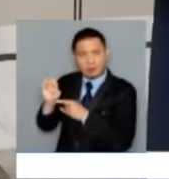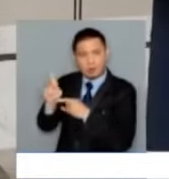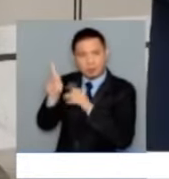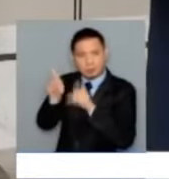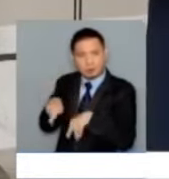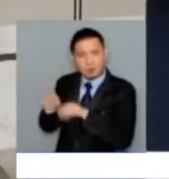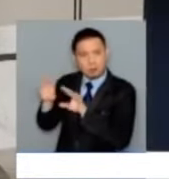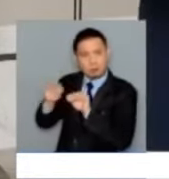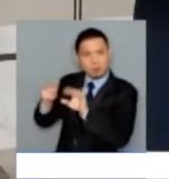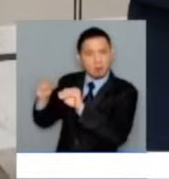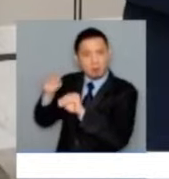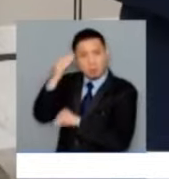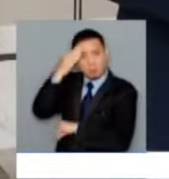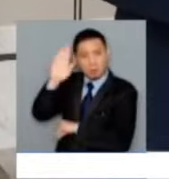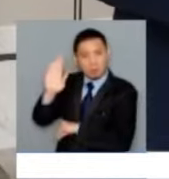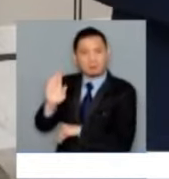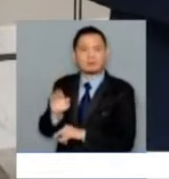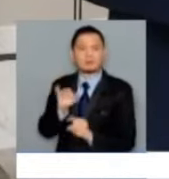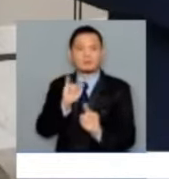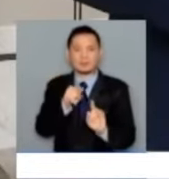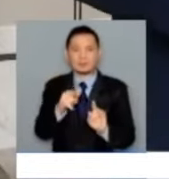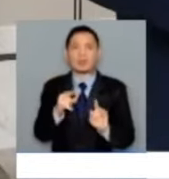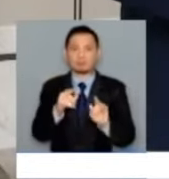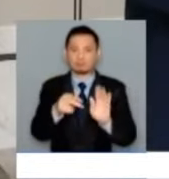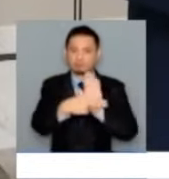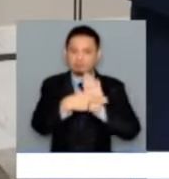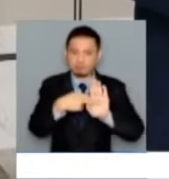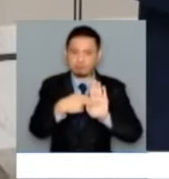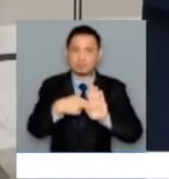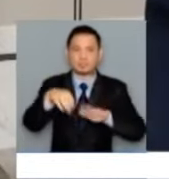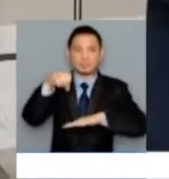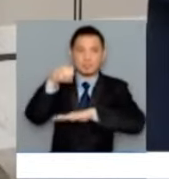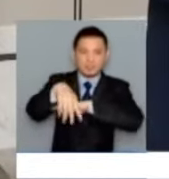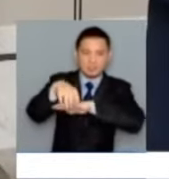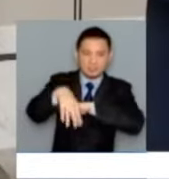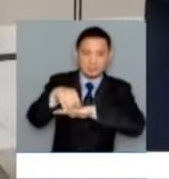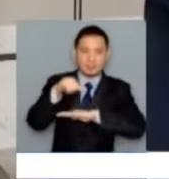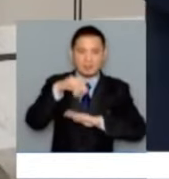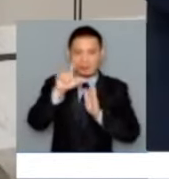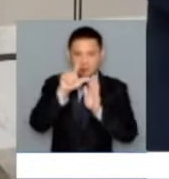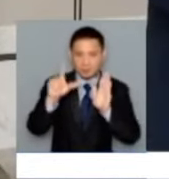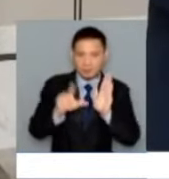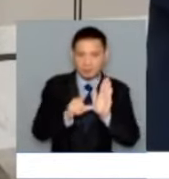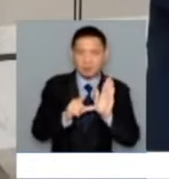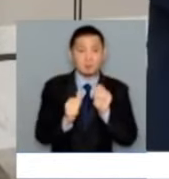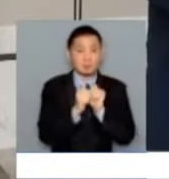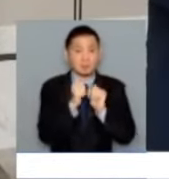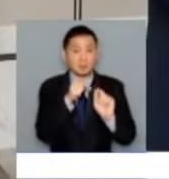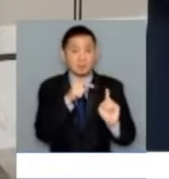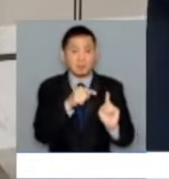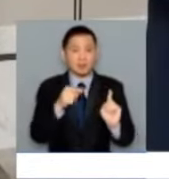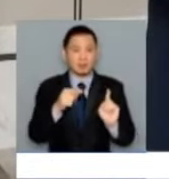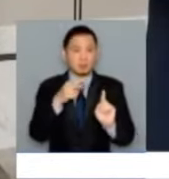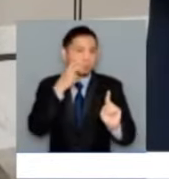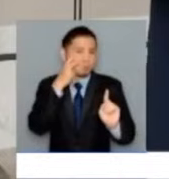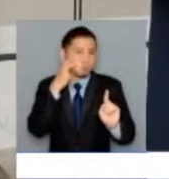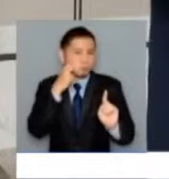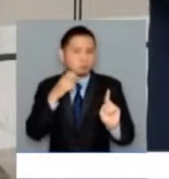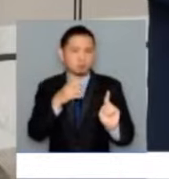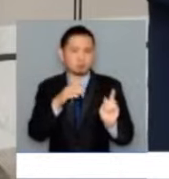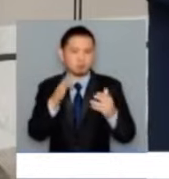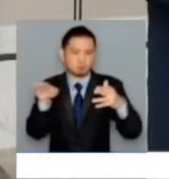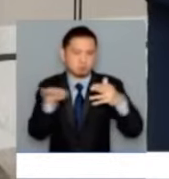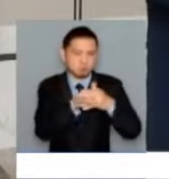ito nga ang tunay na chismis sa ilalim na batas natin. Ito ay posibleng krimen na intriguing against honor sa ilalim ng